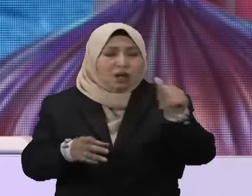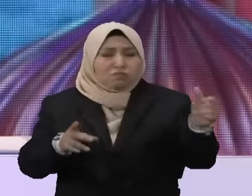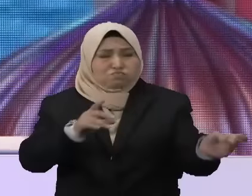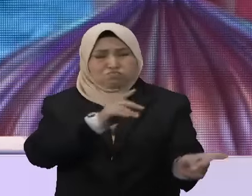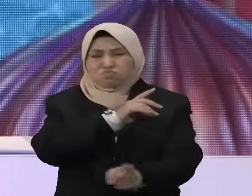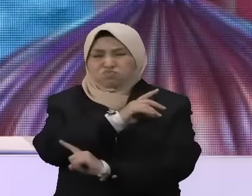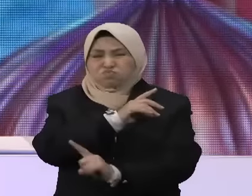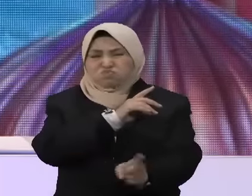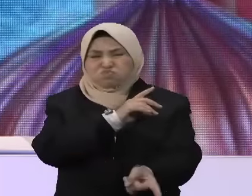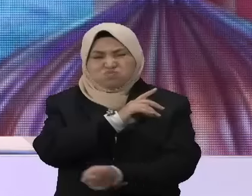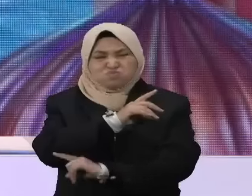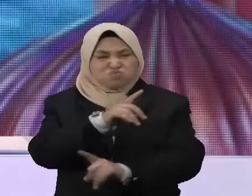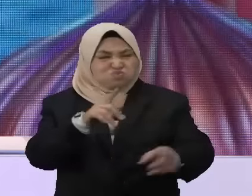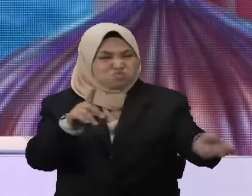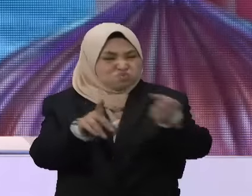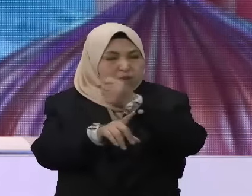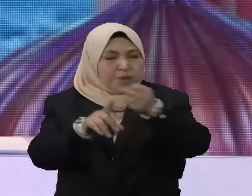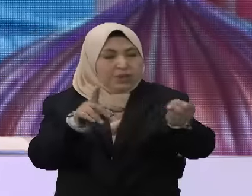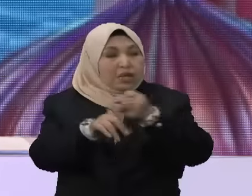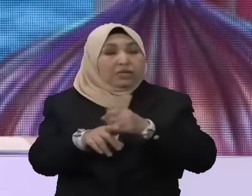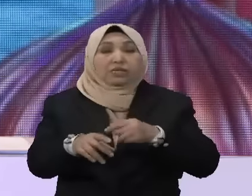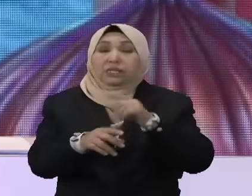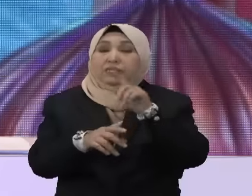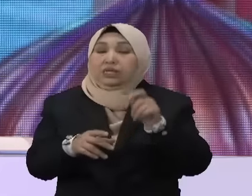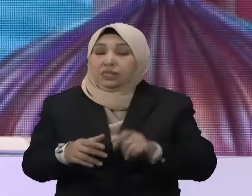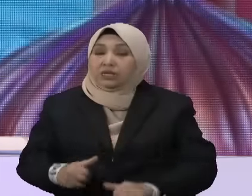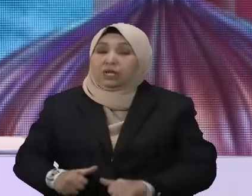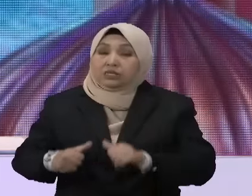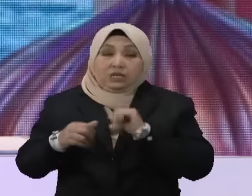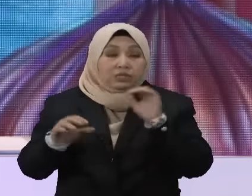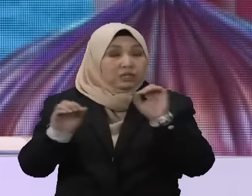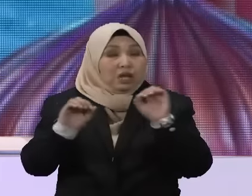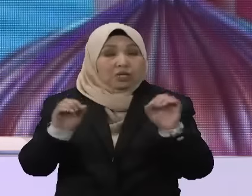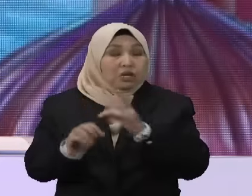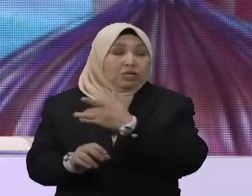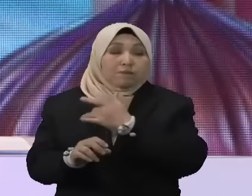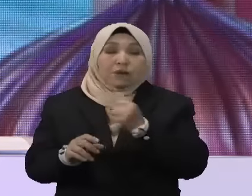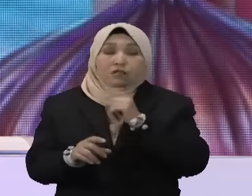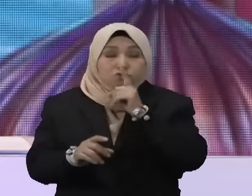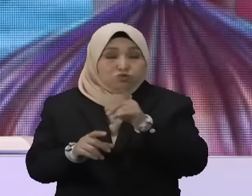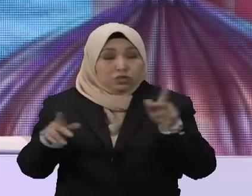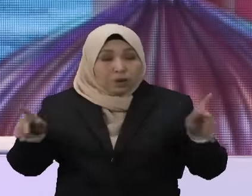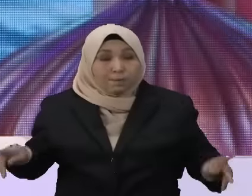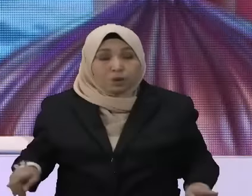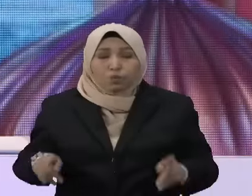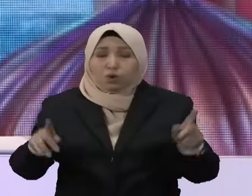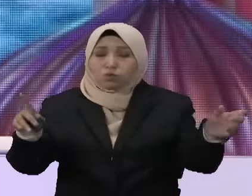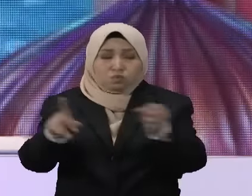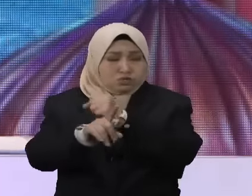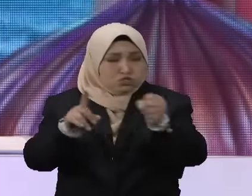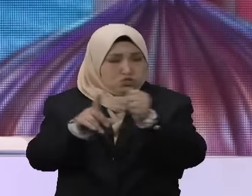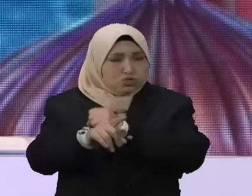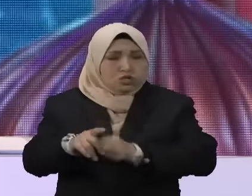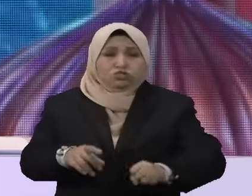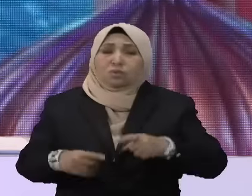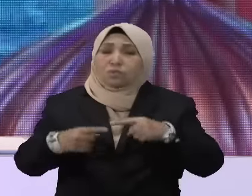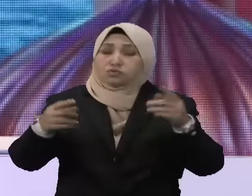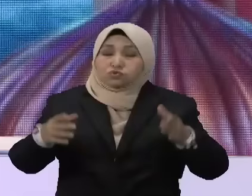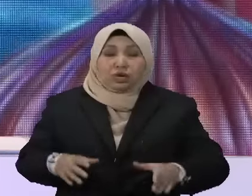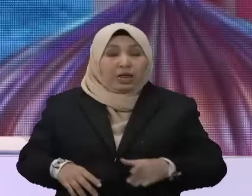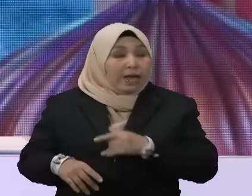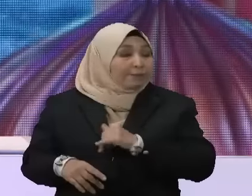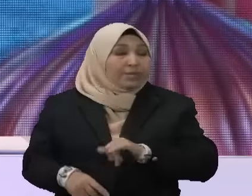Ha, kan? Kita selalu tentera ni, kalau yang tidak ada iman sudah pasti mengambil ini peluang untuk menyiksa musuhnya. Tapi dalam Islam kita